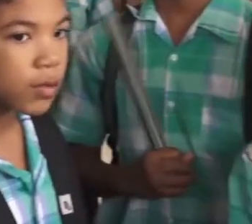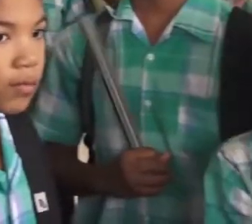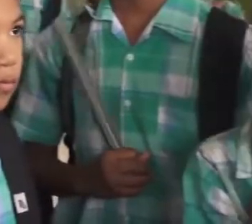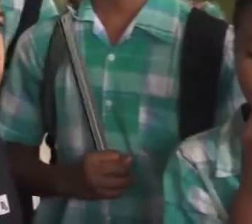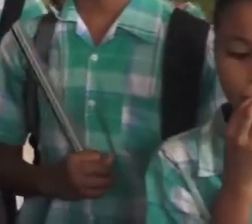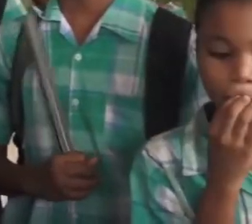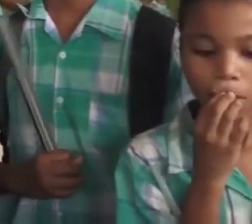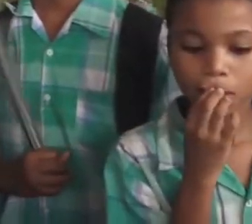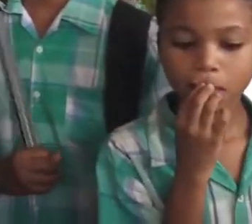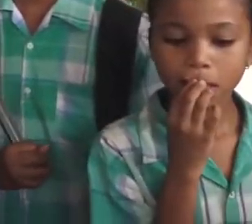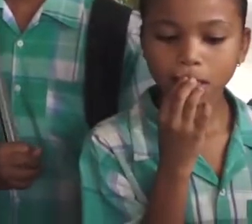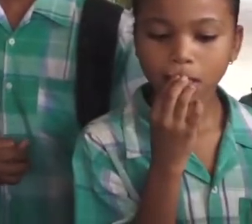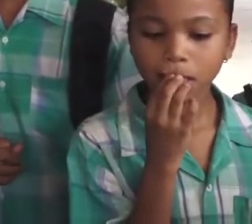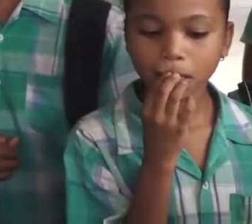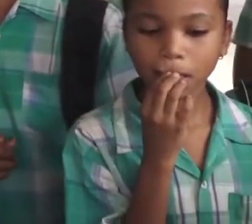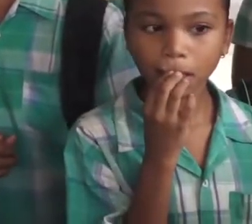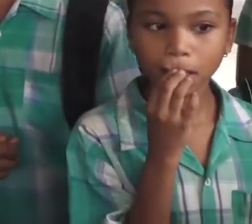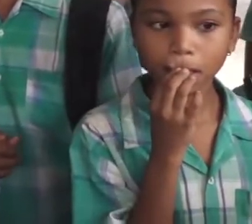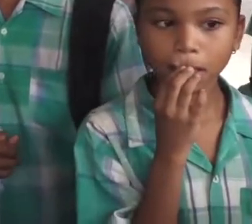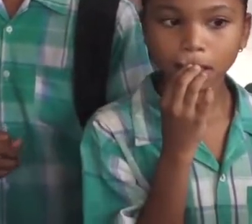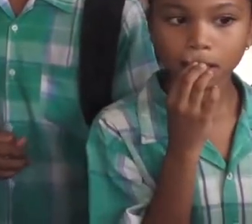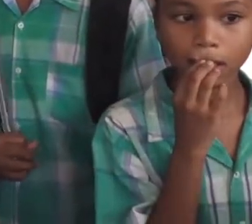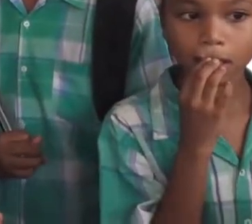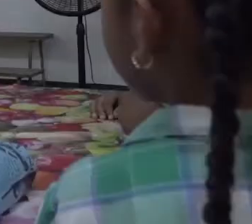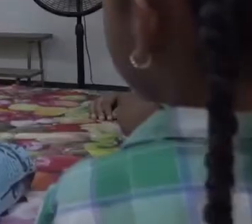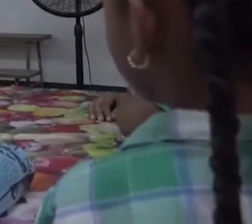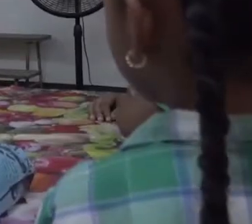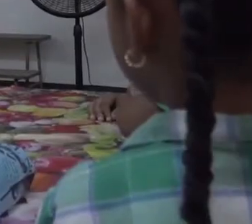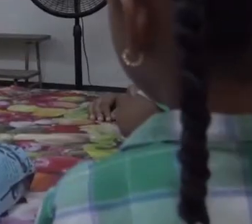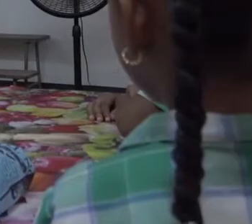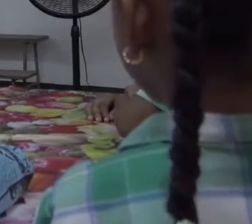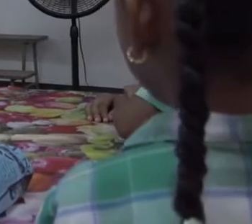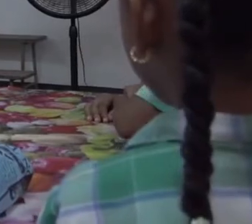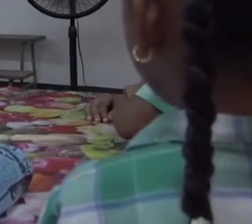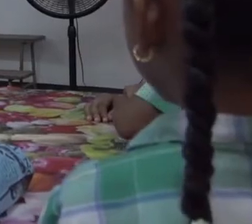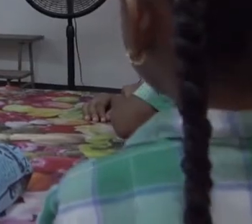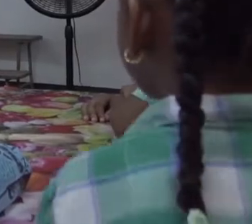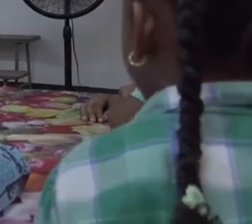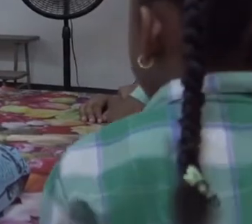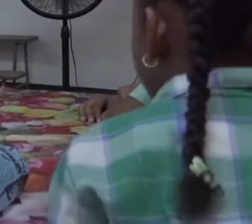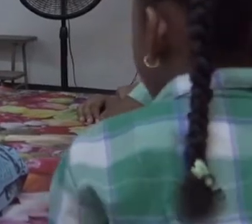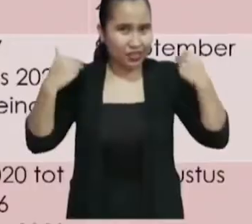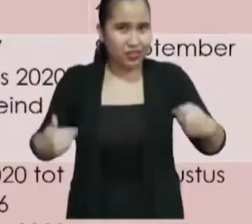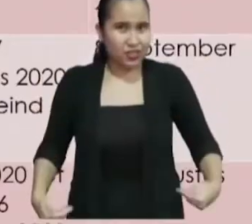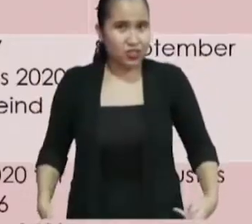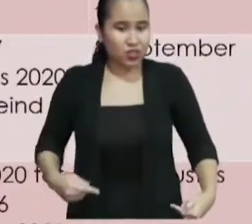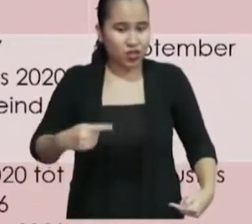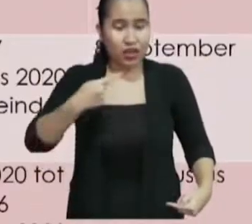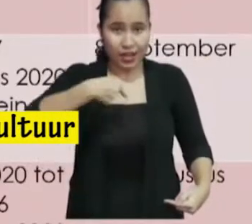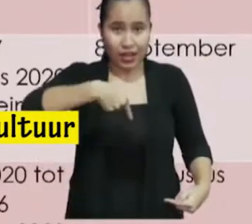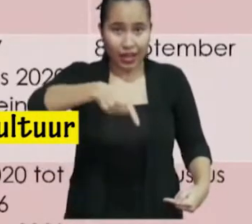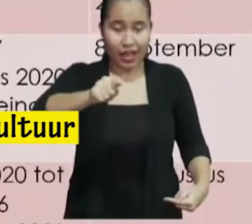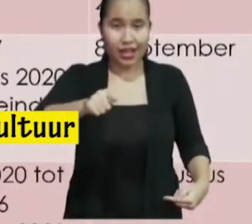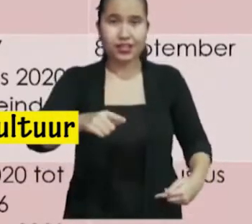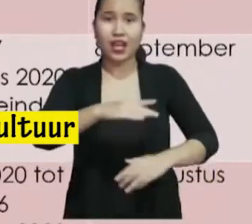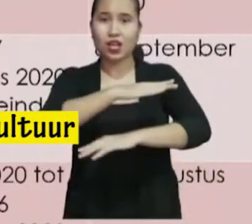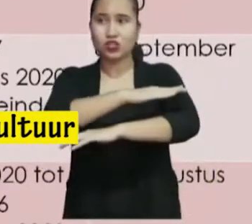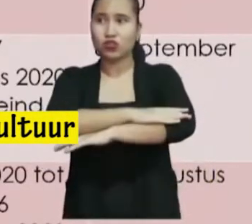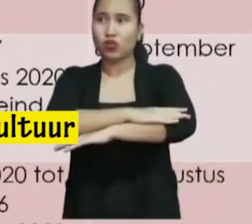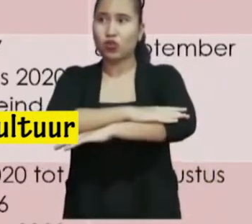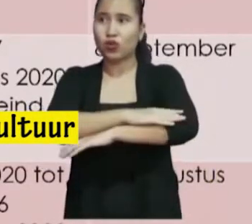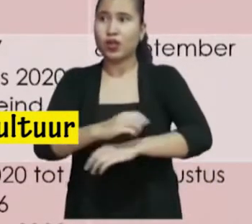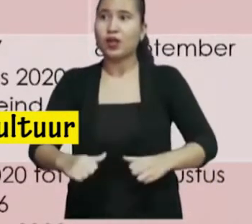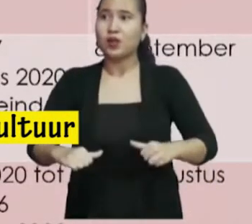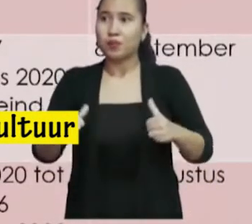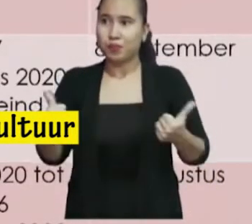6 juli mag een deel weer naar school. Alleen de klassen die toetsen of examens moeten doen. Je ziet daar dat het